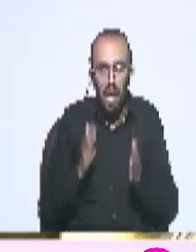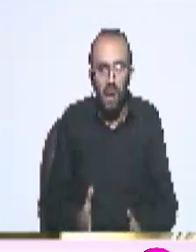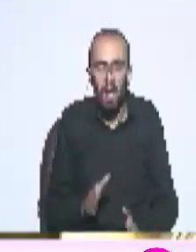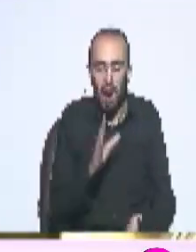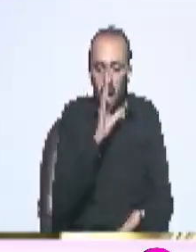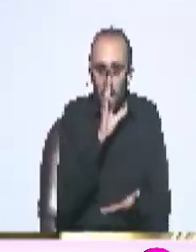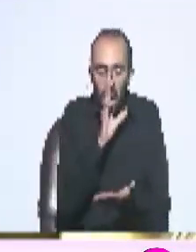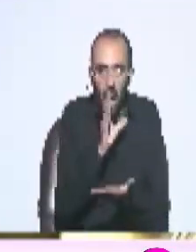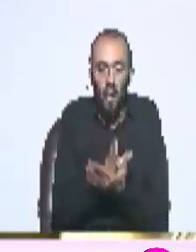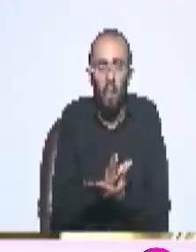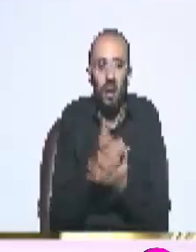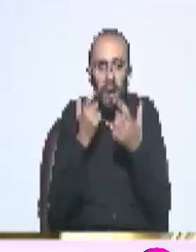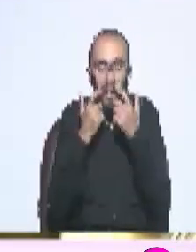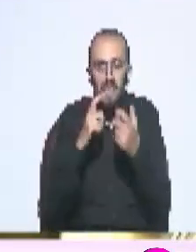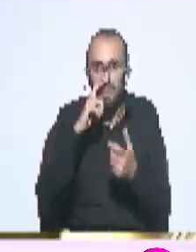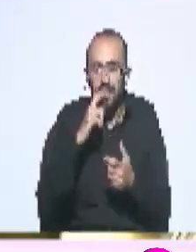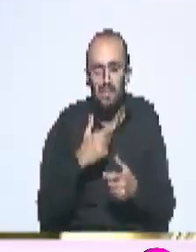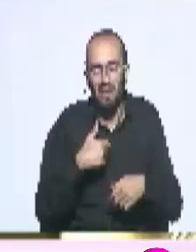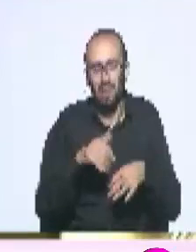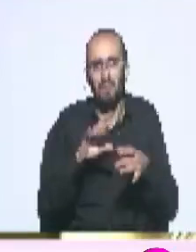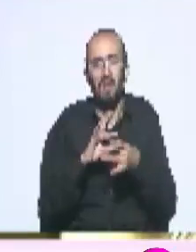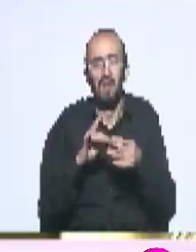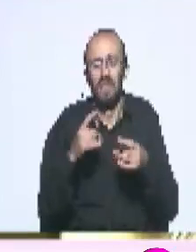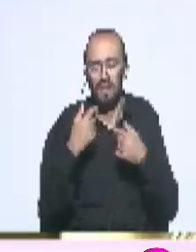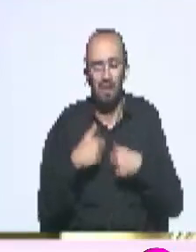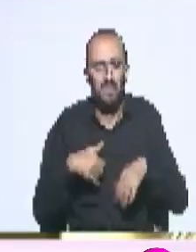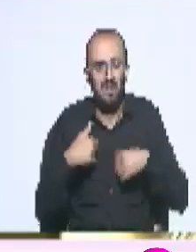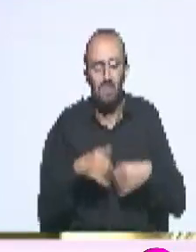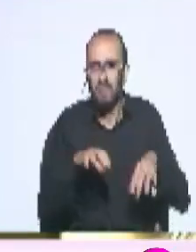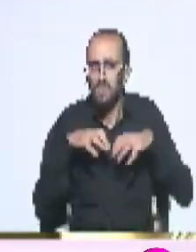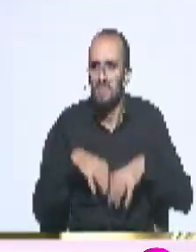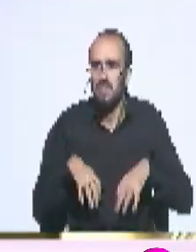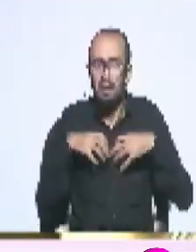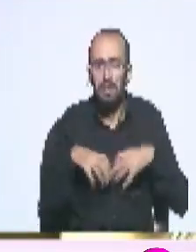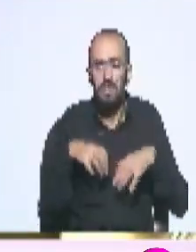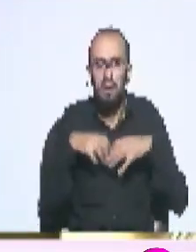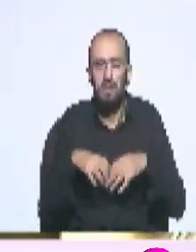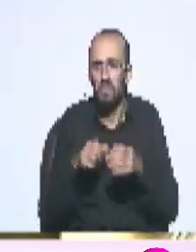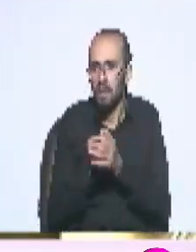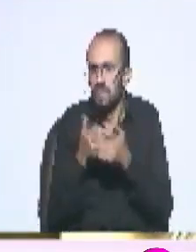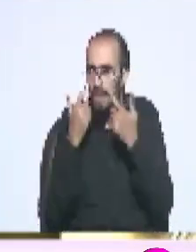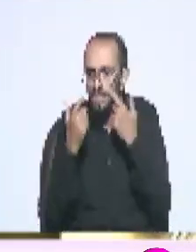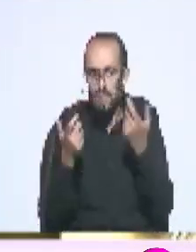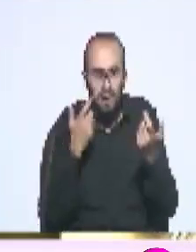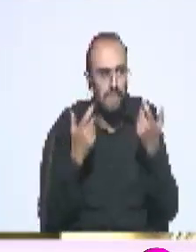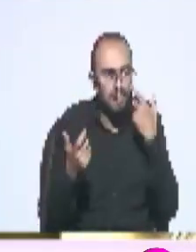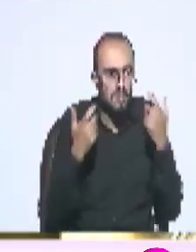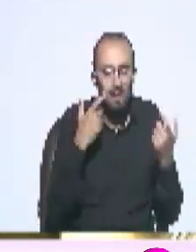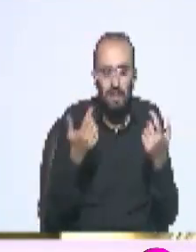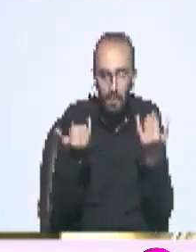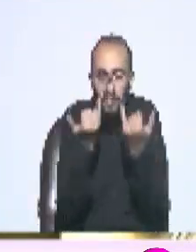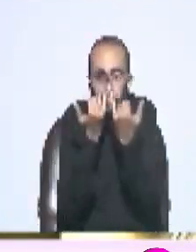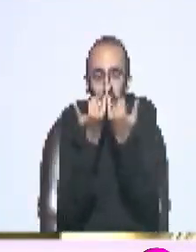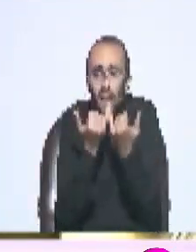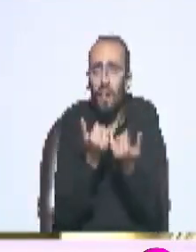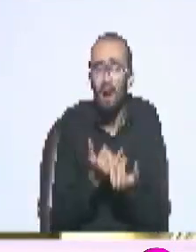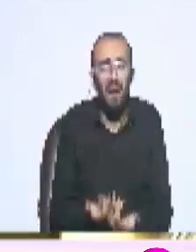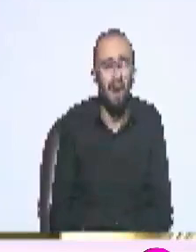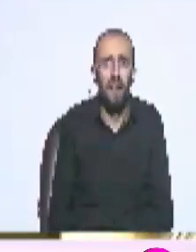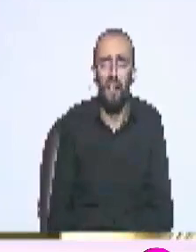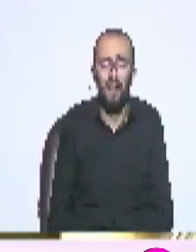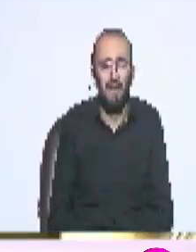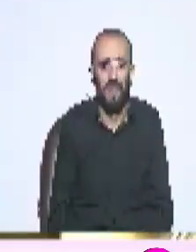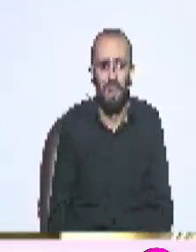من حقه ان هو يهتم بنفسه مش يسيب نفسه لضغوط الحياه وضغوط البيت والاسره والاولاد وكل بقى